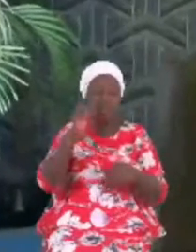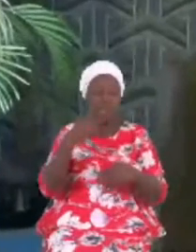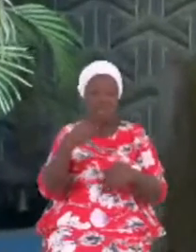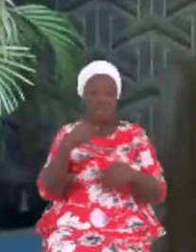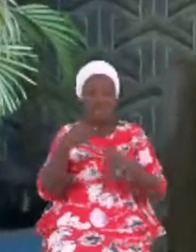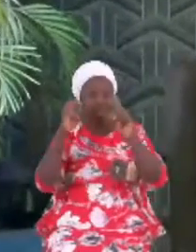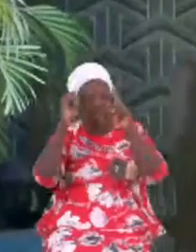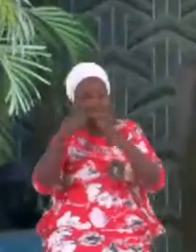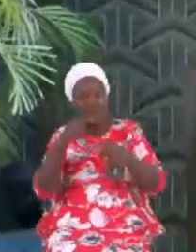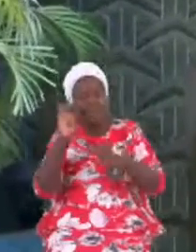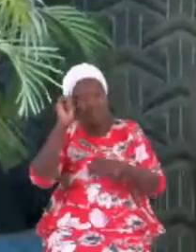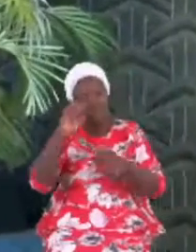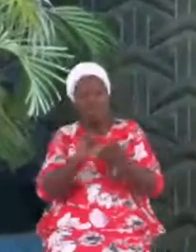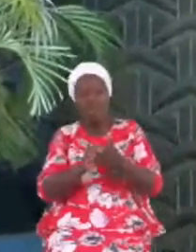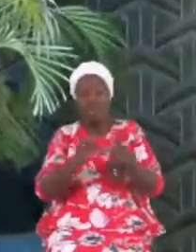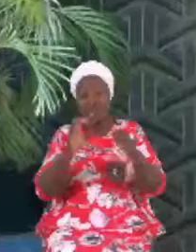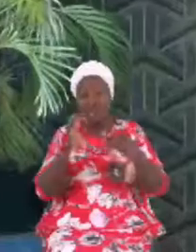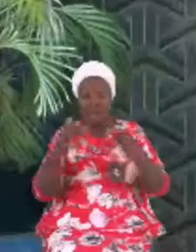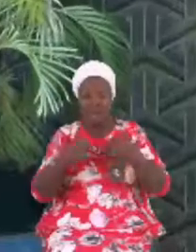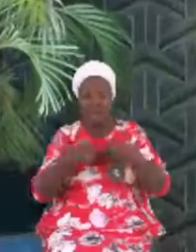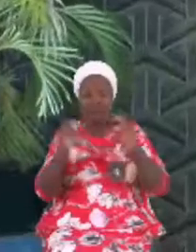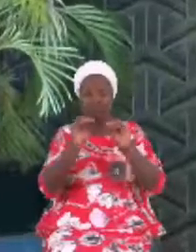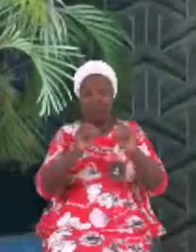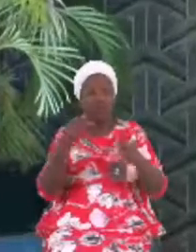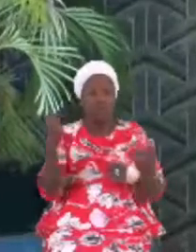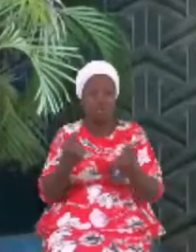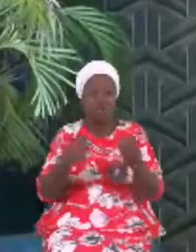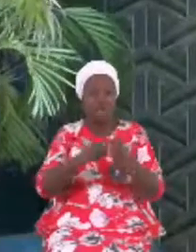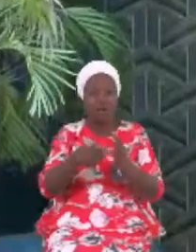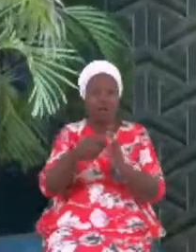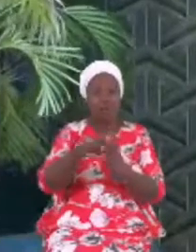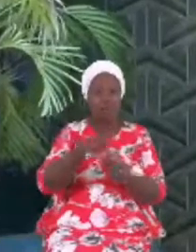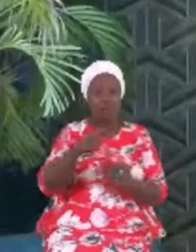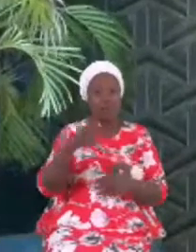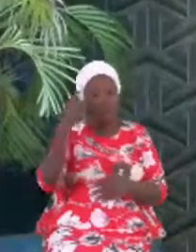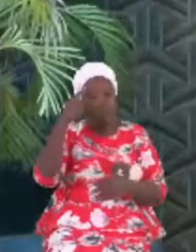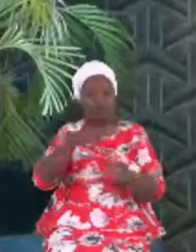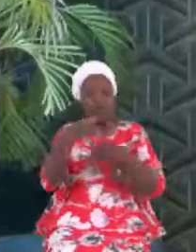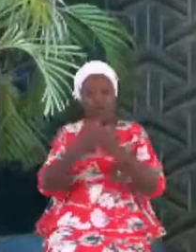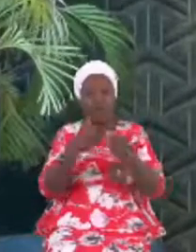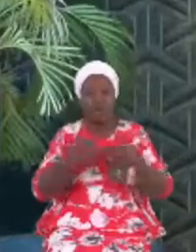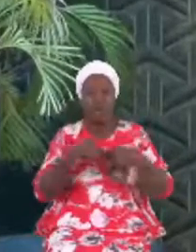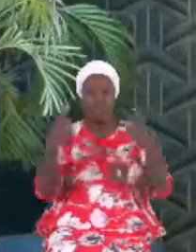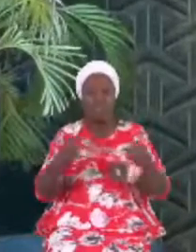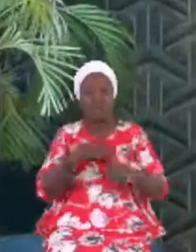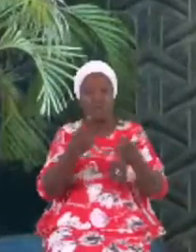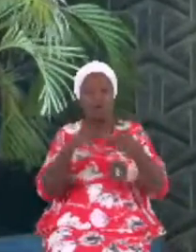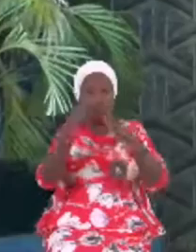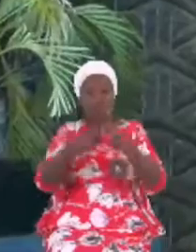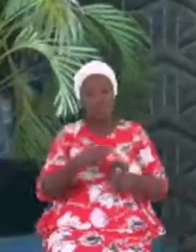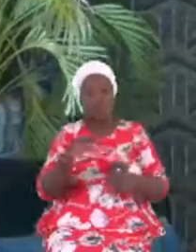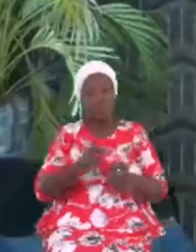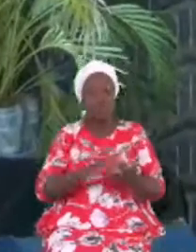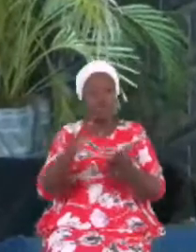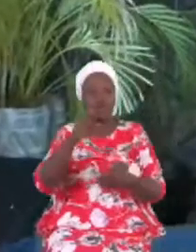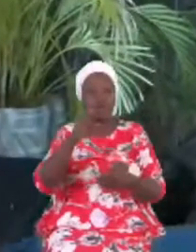que celui qui n'a pas commis de péché parmi vous, car tous sont péchés et sont privés de la gloire de Dieu, que